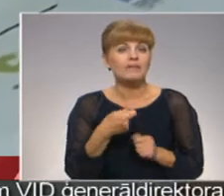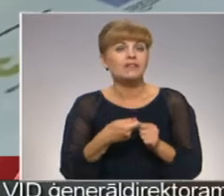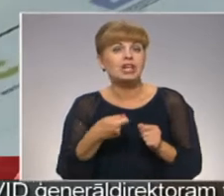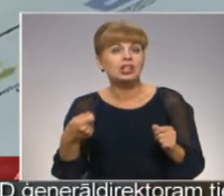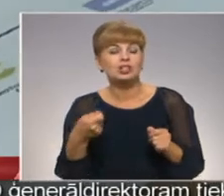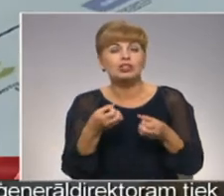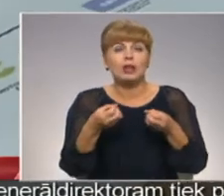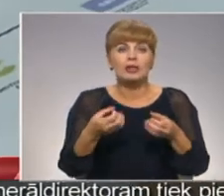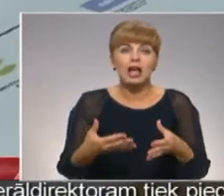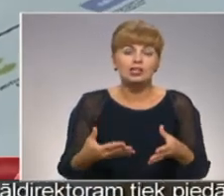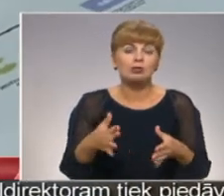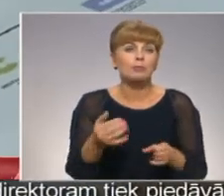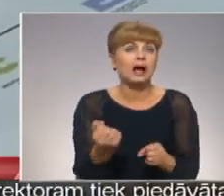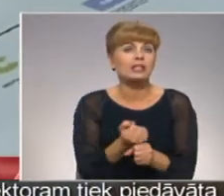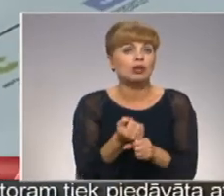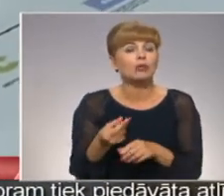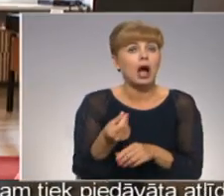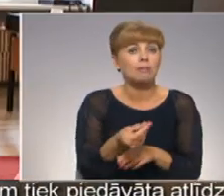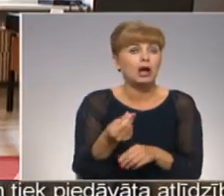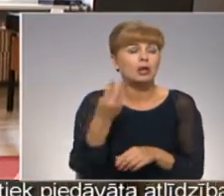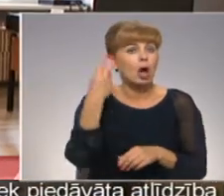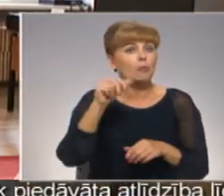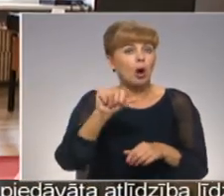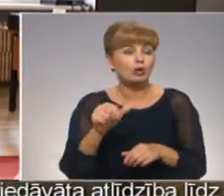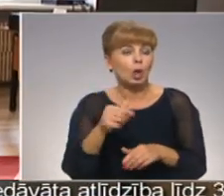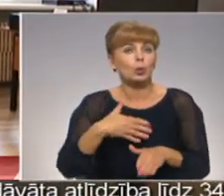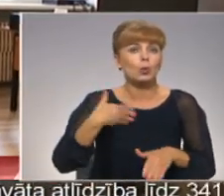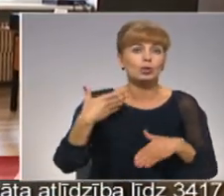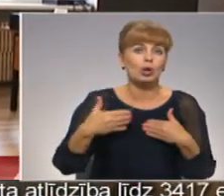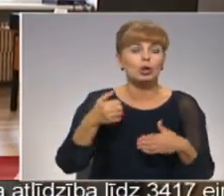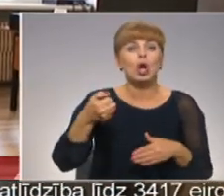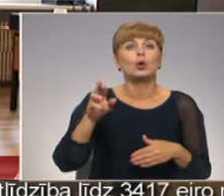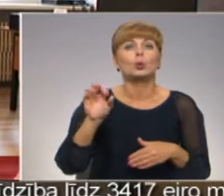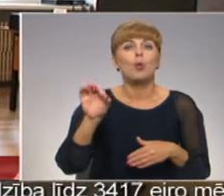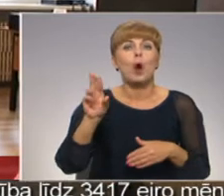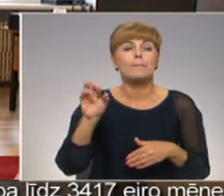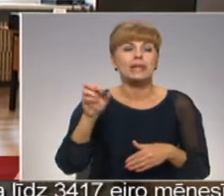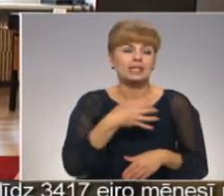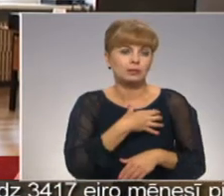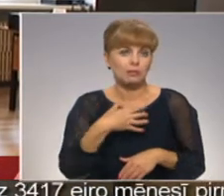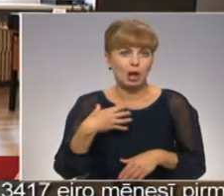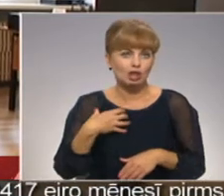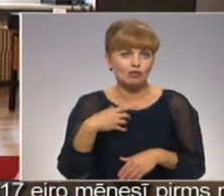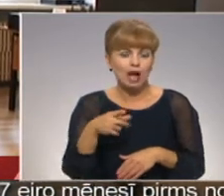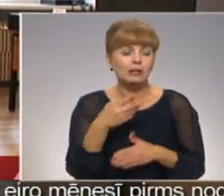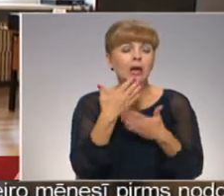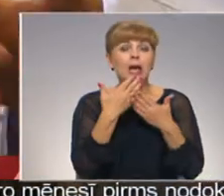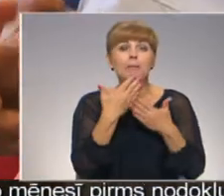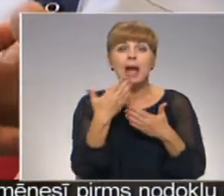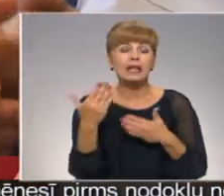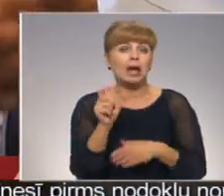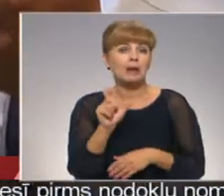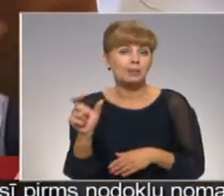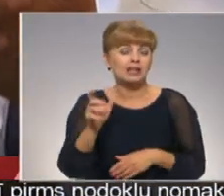un neskaidrībā pa izstrādāto apmaksas modeli dara bažīgu Grobiņas novada pašvaldību. Iespējams, pēdējā brīdī